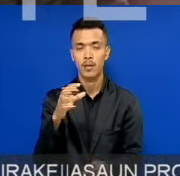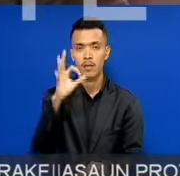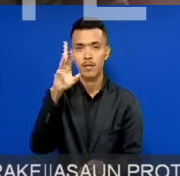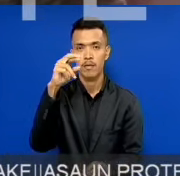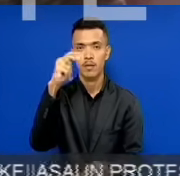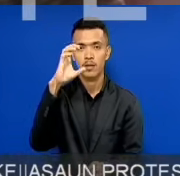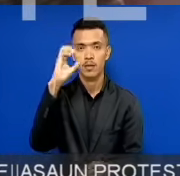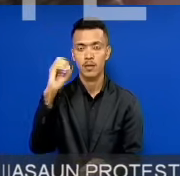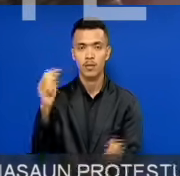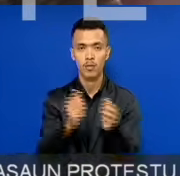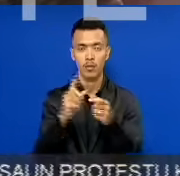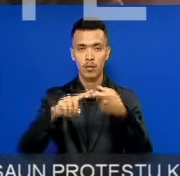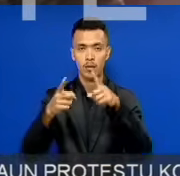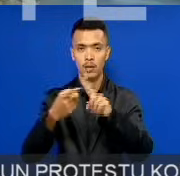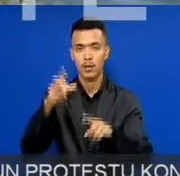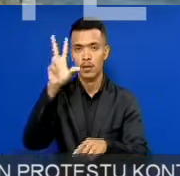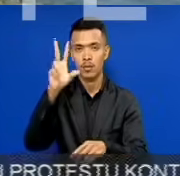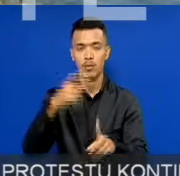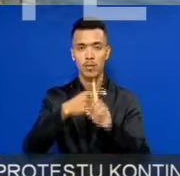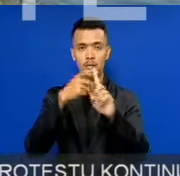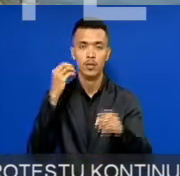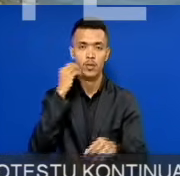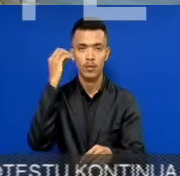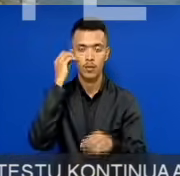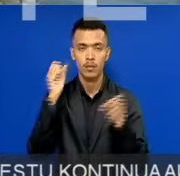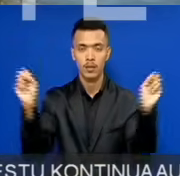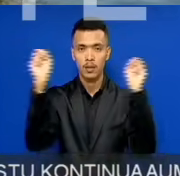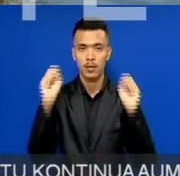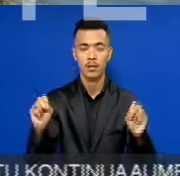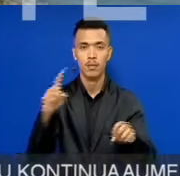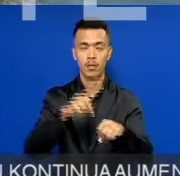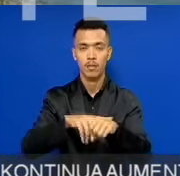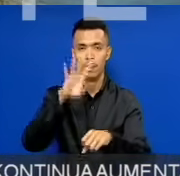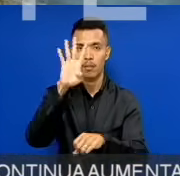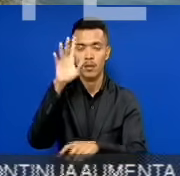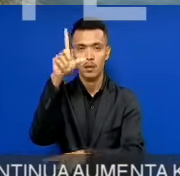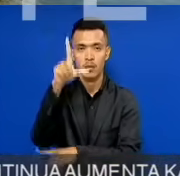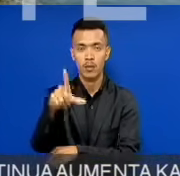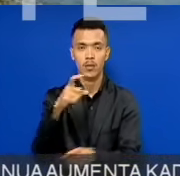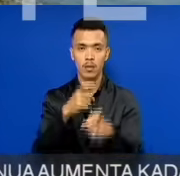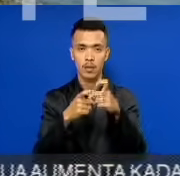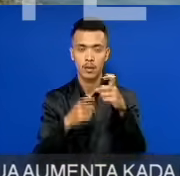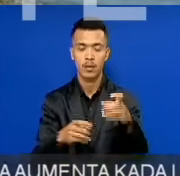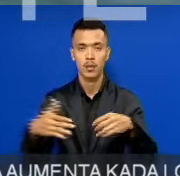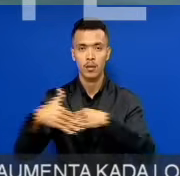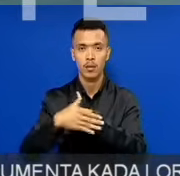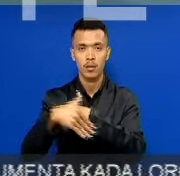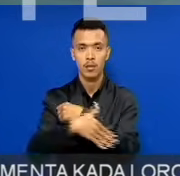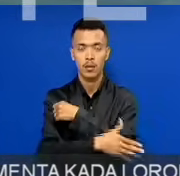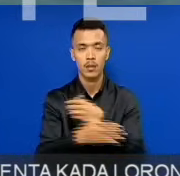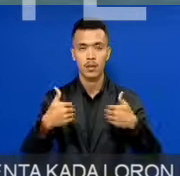Costa, honi maluk na in tolu, sa yusi uma iha sabadu tuku hat lokrai, ho objetivo batiru ikan iha tasi haslai